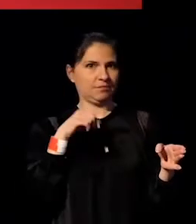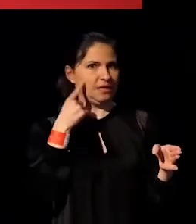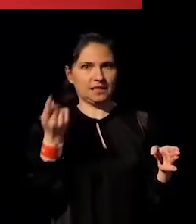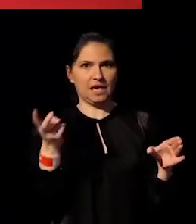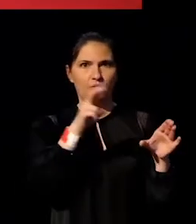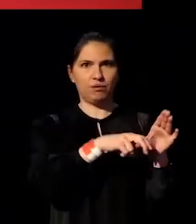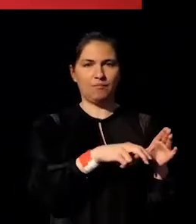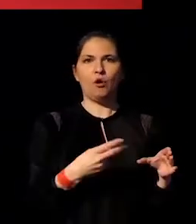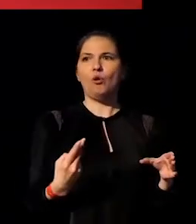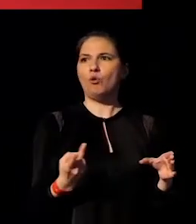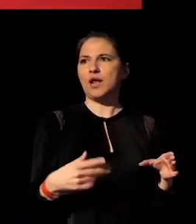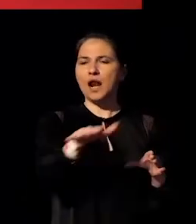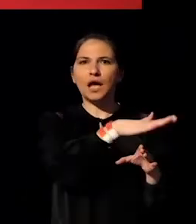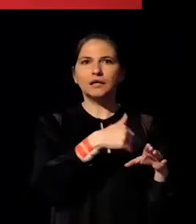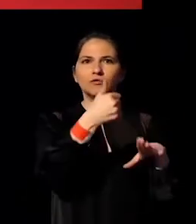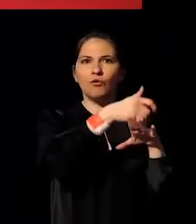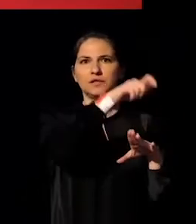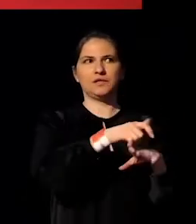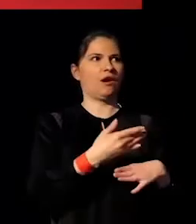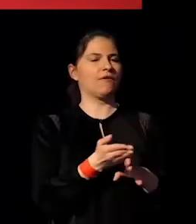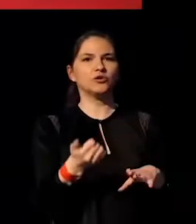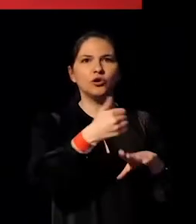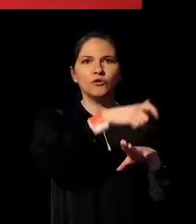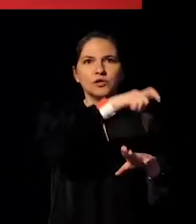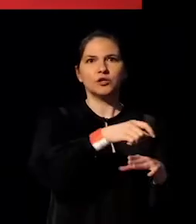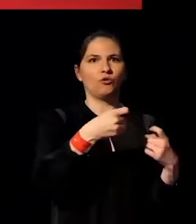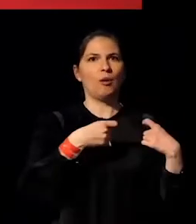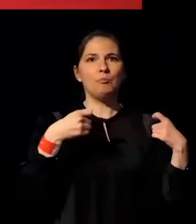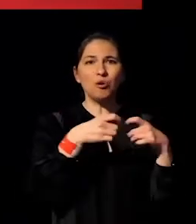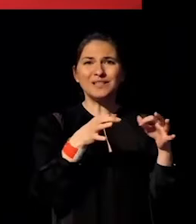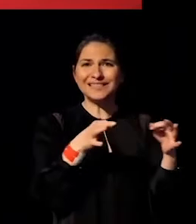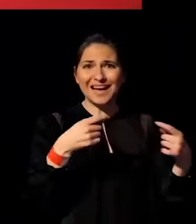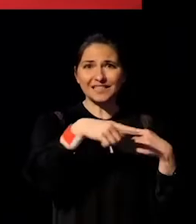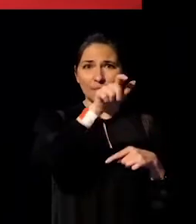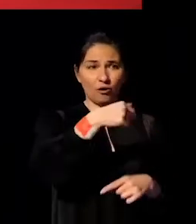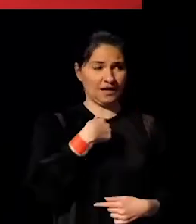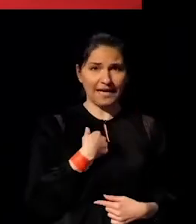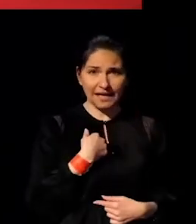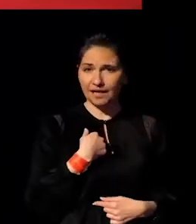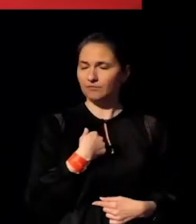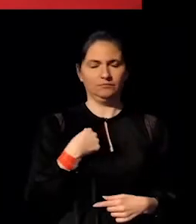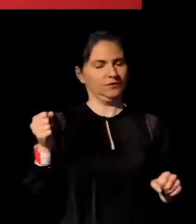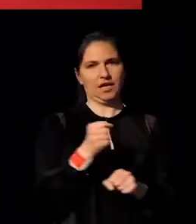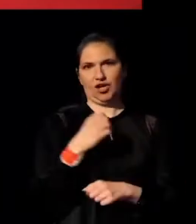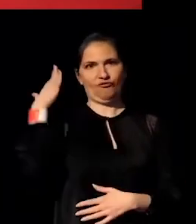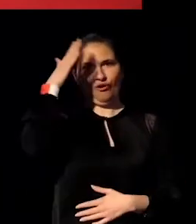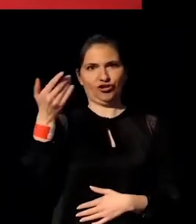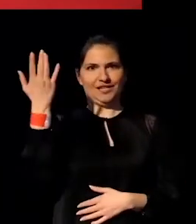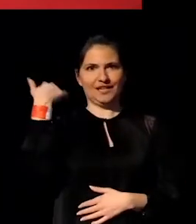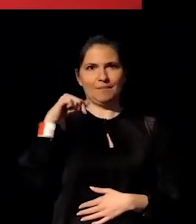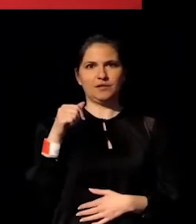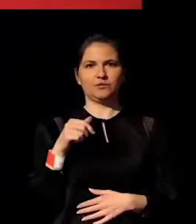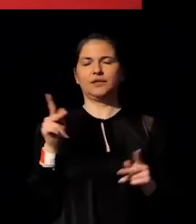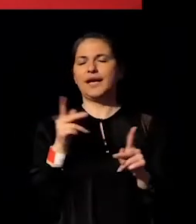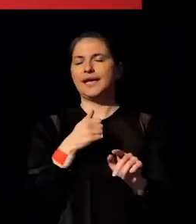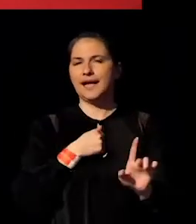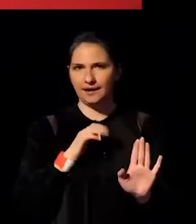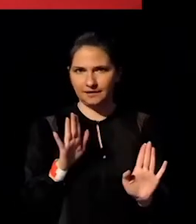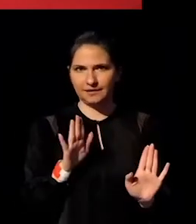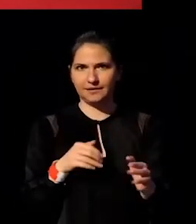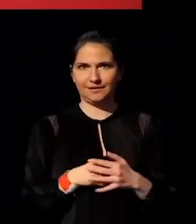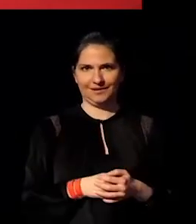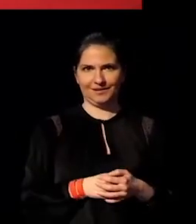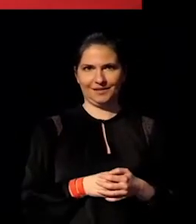Bezirksvorsitzender, Landesvorsitzender, Fraktionsvorsitzender und Bundestagsabgeordneter werde. Und keine Angst, ich werde jetzt nicht